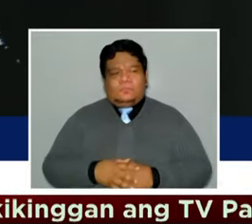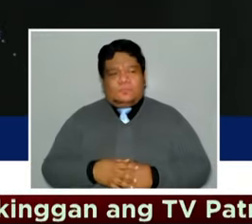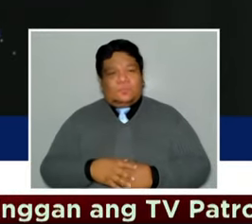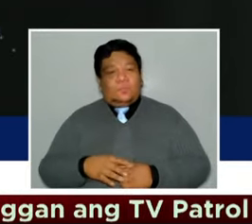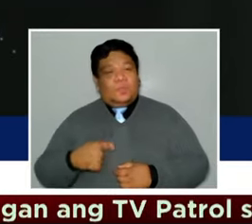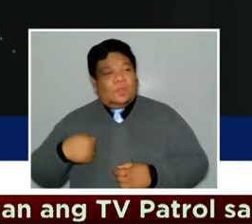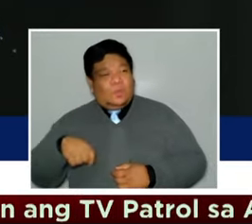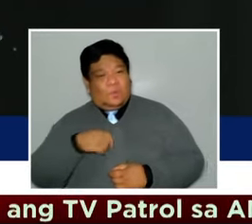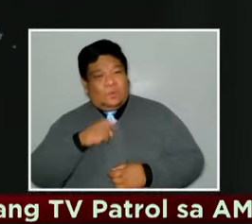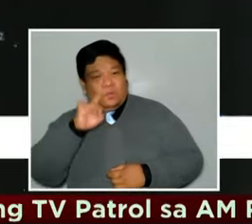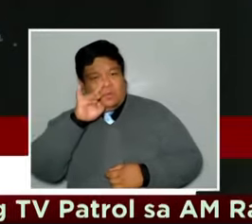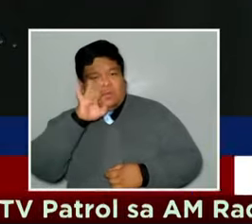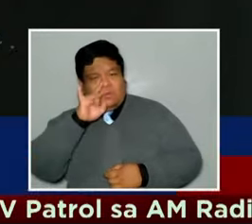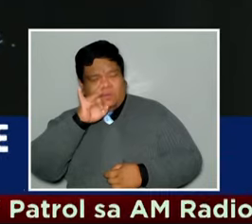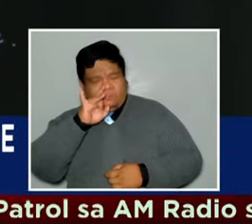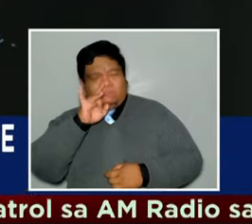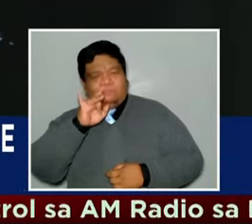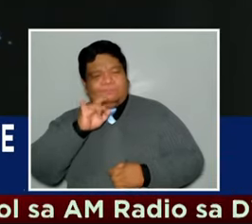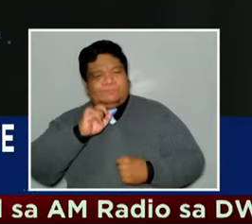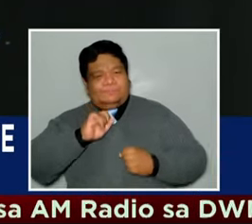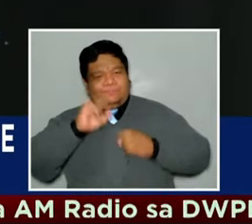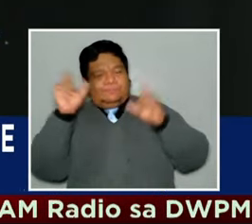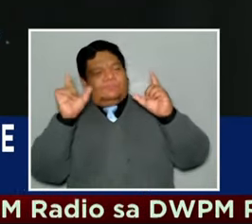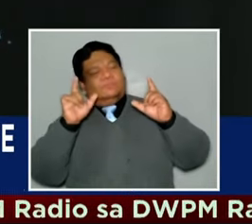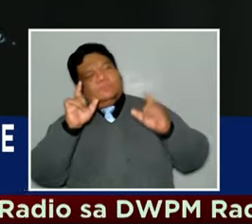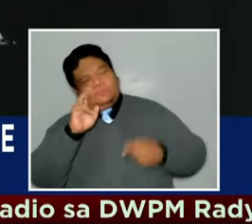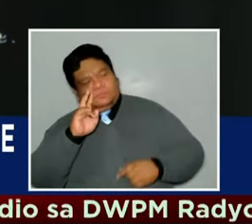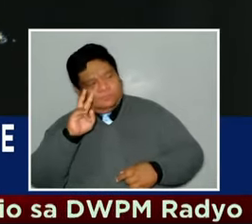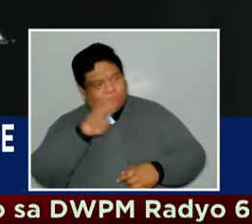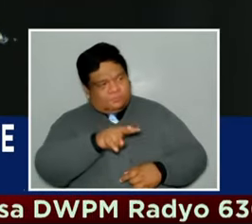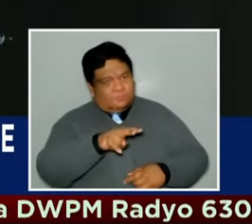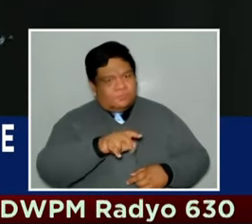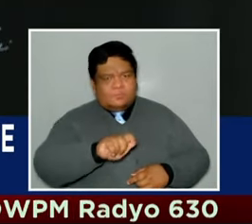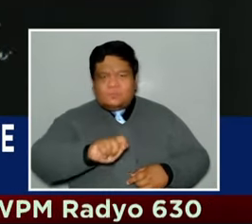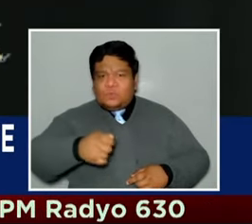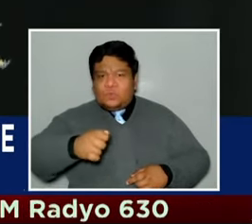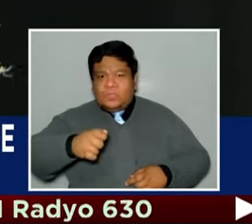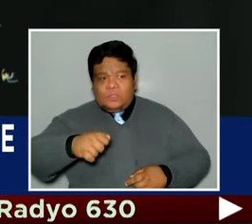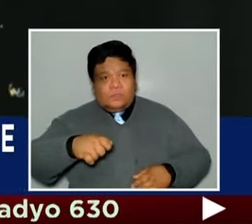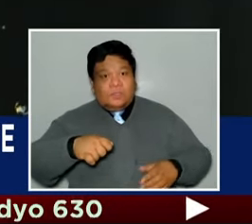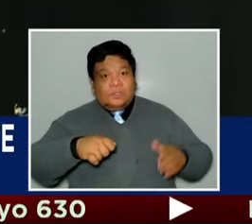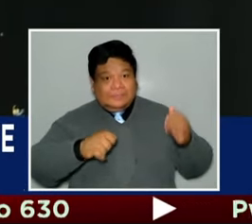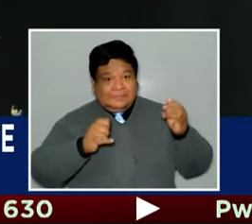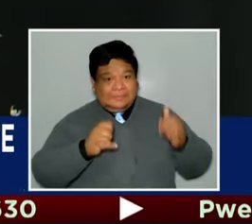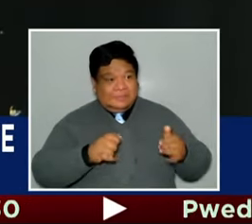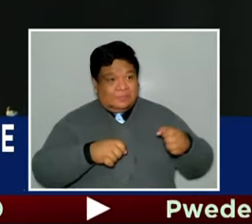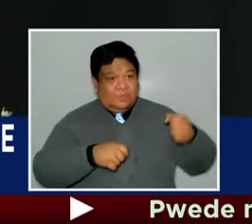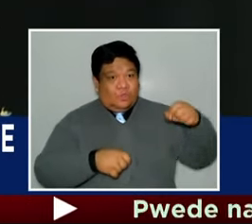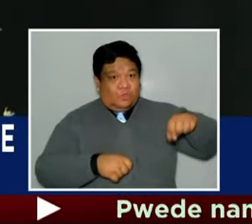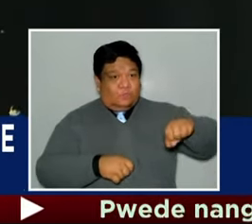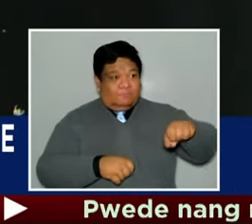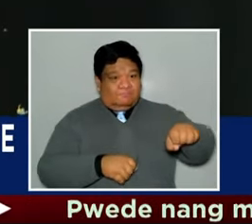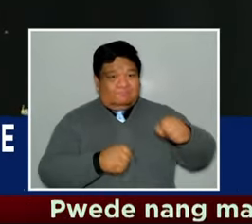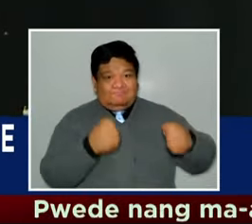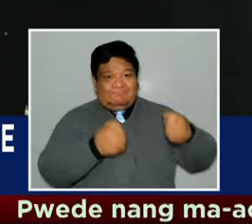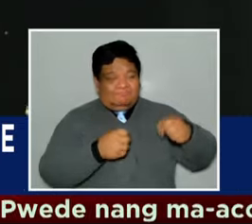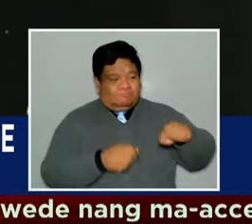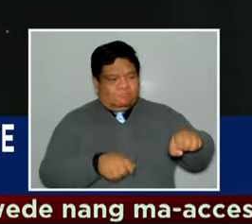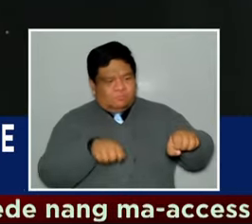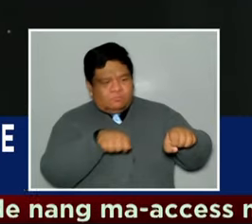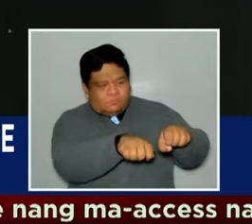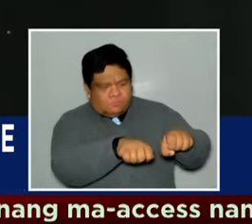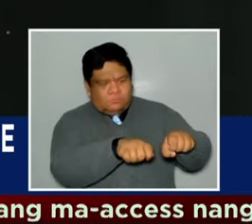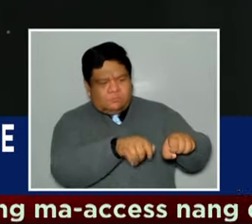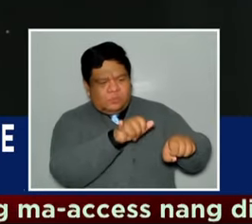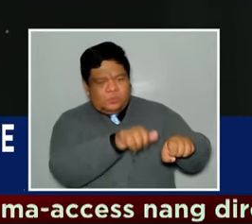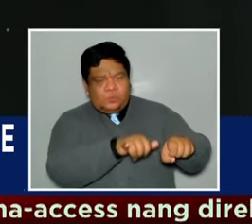yung car key ko ay nakasuksok doon sa butas ng kotse. Sobrang natakot ako. Ang alam namin, safe